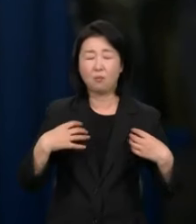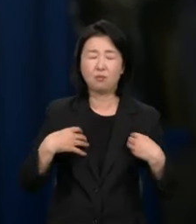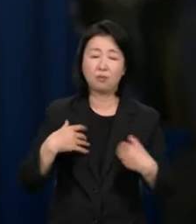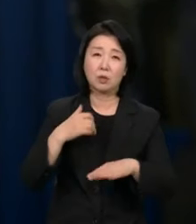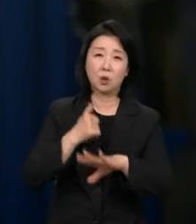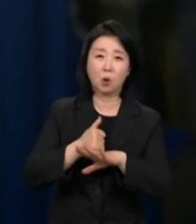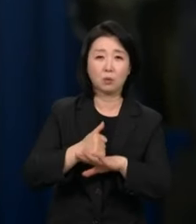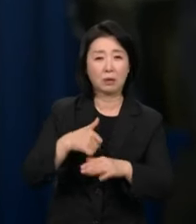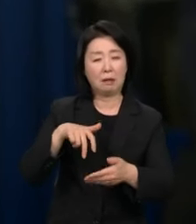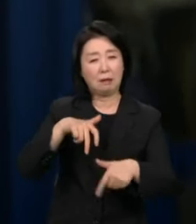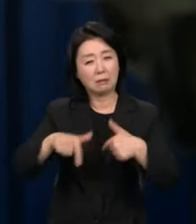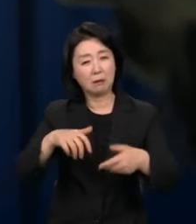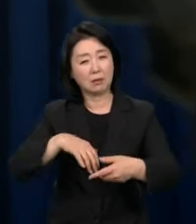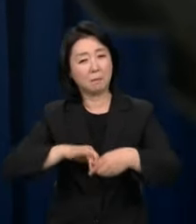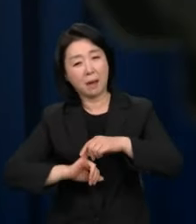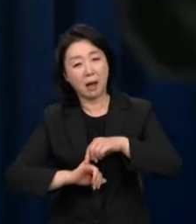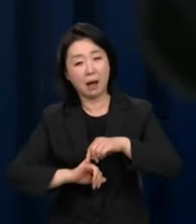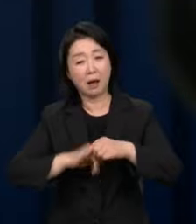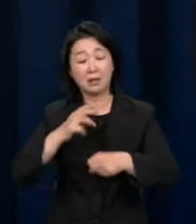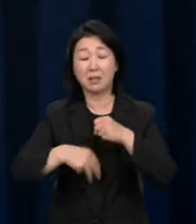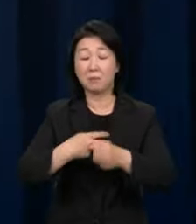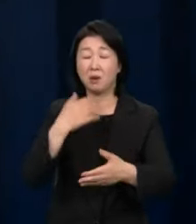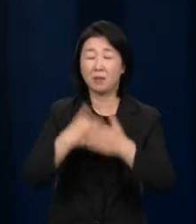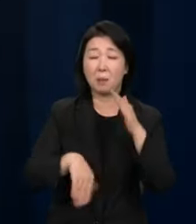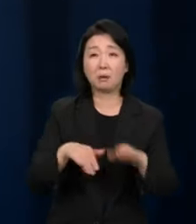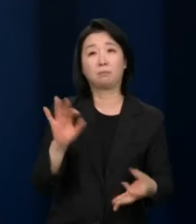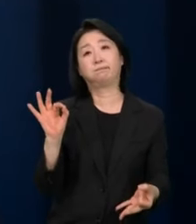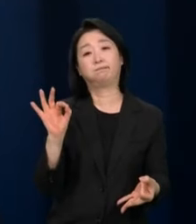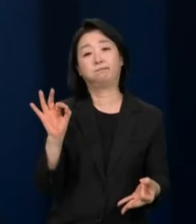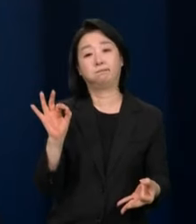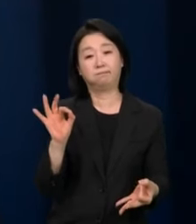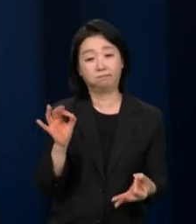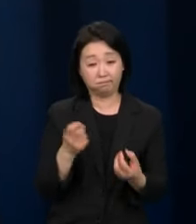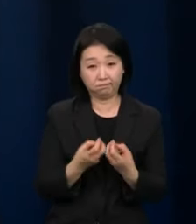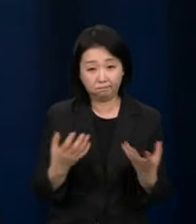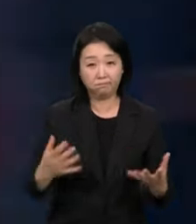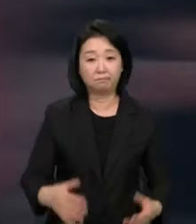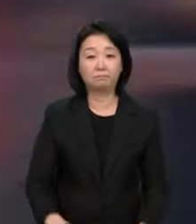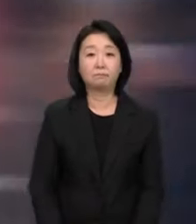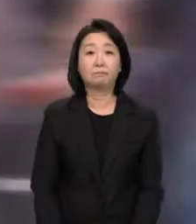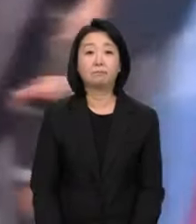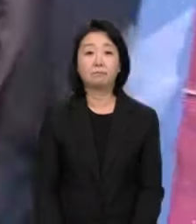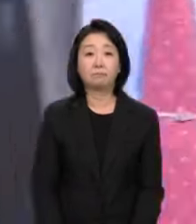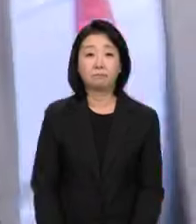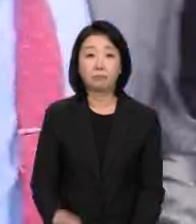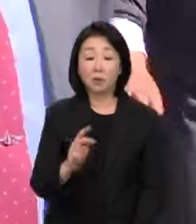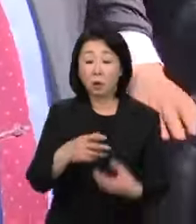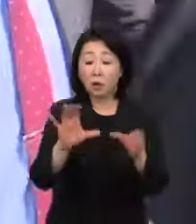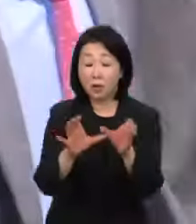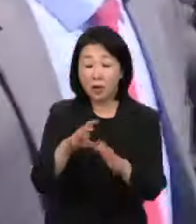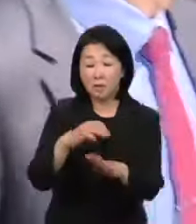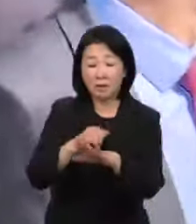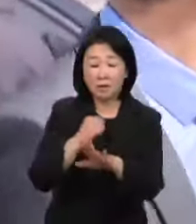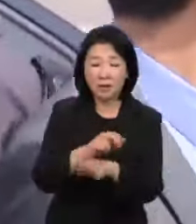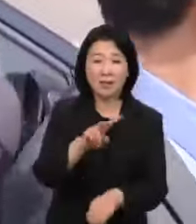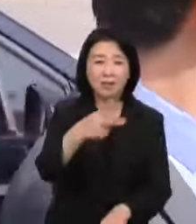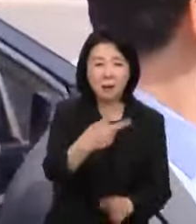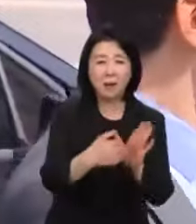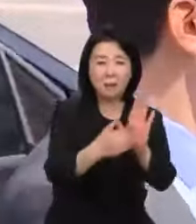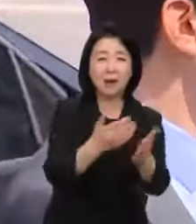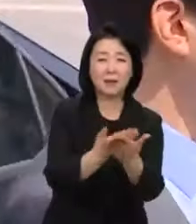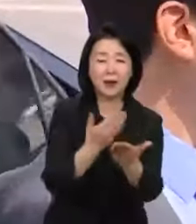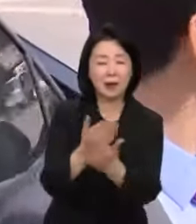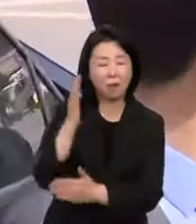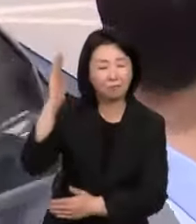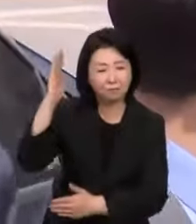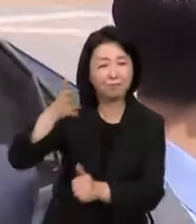넘어 3년이나 남은 임기를 사실상 식물정부로 보낼 수밖에 없습니다. 여당이 마지막까지 200석을 막아달라고 호소하는